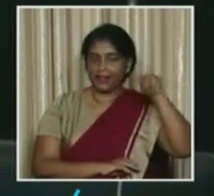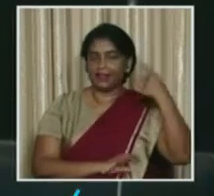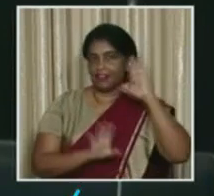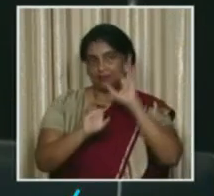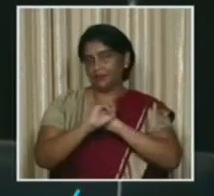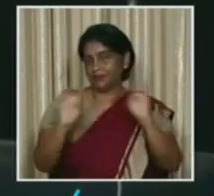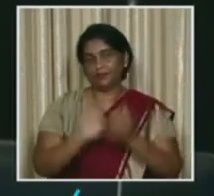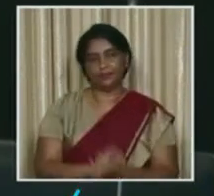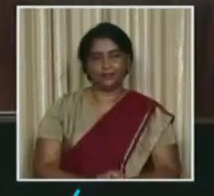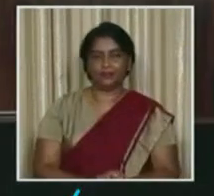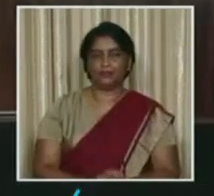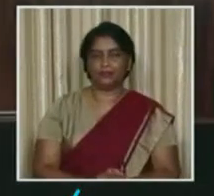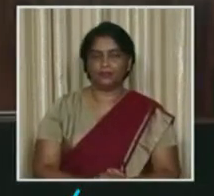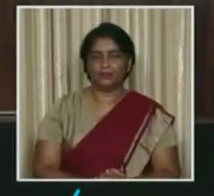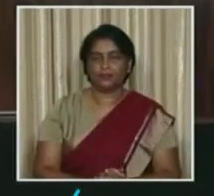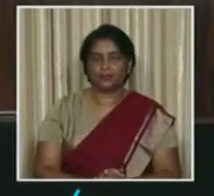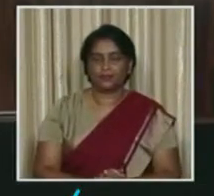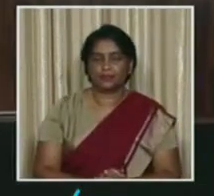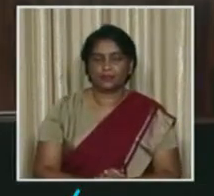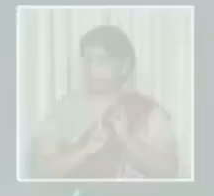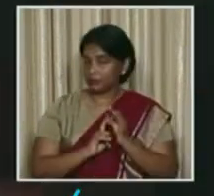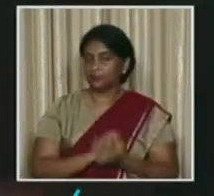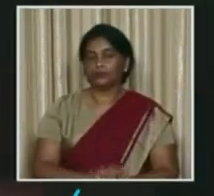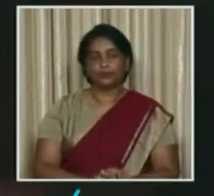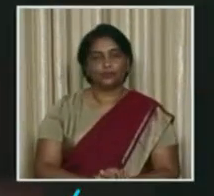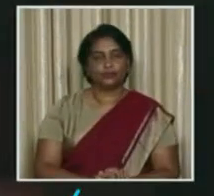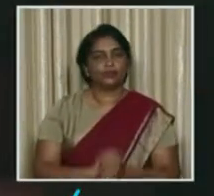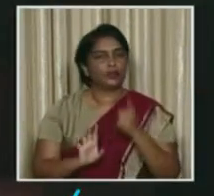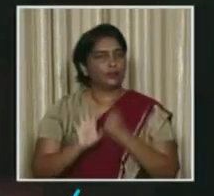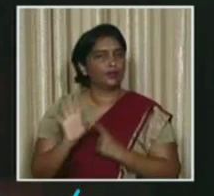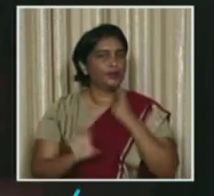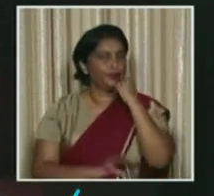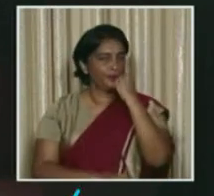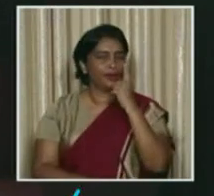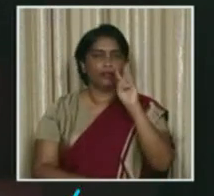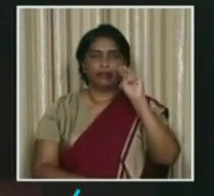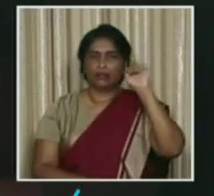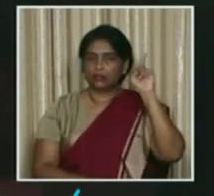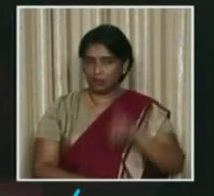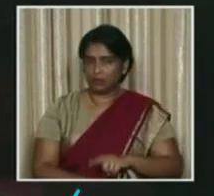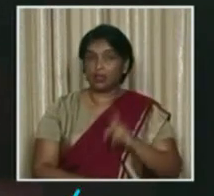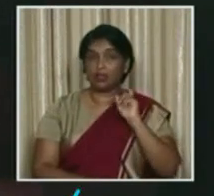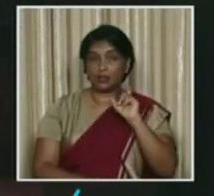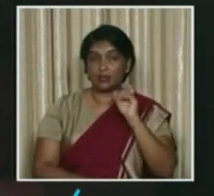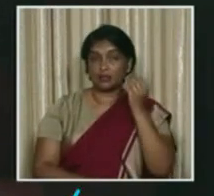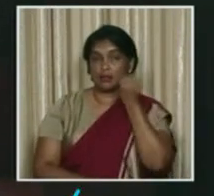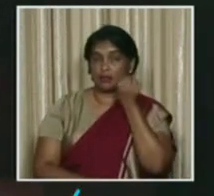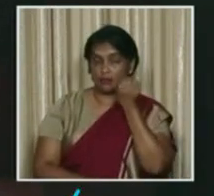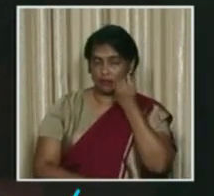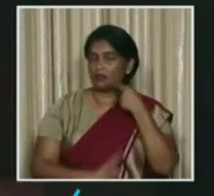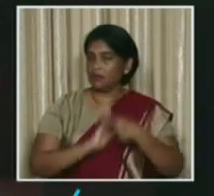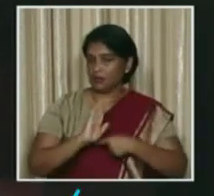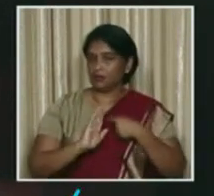නිවේදනය කරා. හොඳයි. සභාගත කරනවද ගරු මහත්මයා? සභාගත කරනවා. වසරකට 30,000ක් පිළිකා රෝගින් අපේ